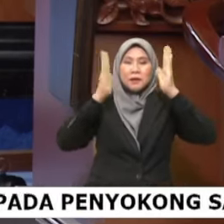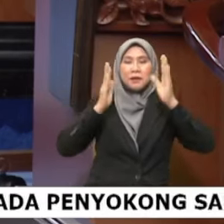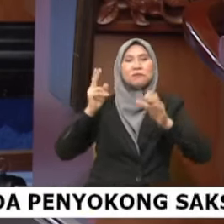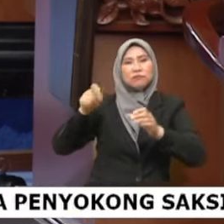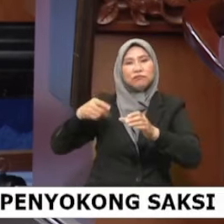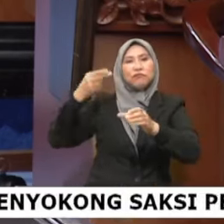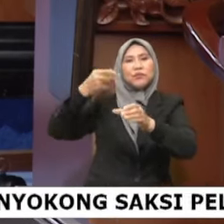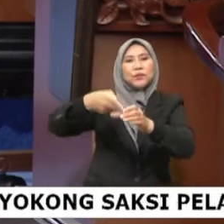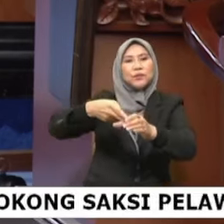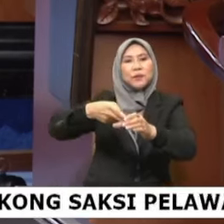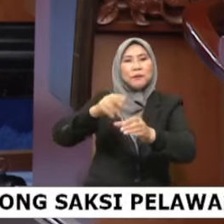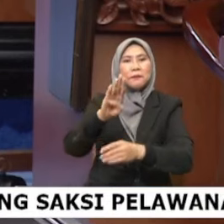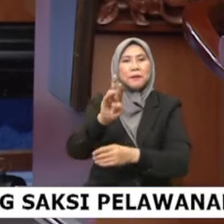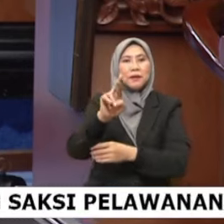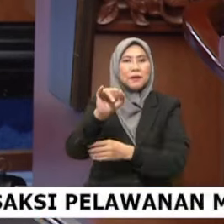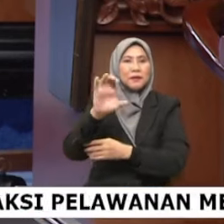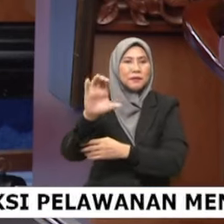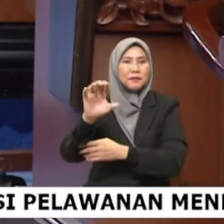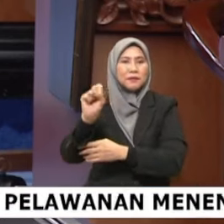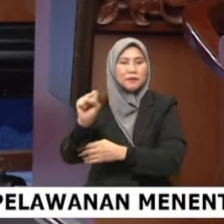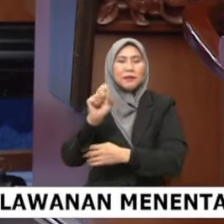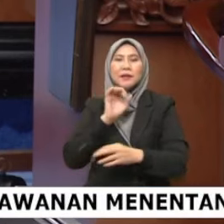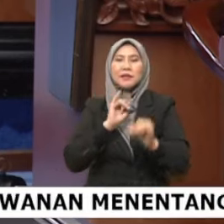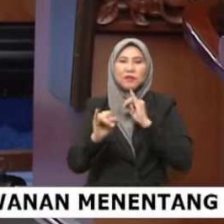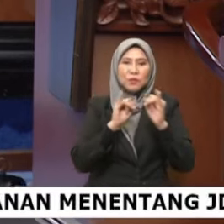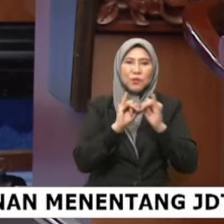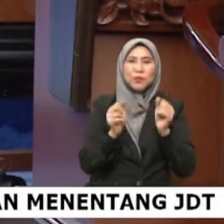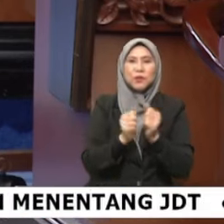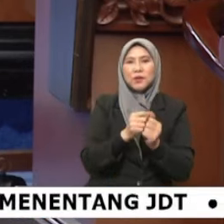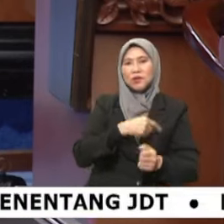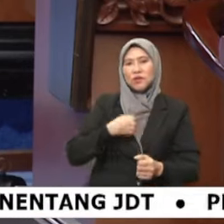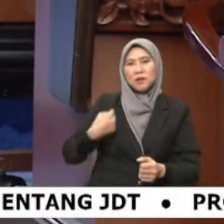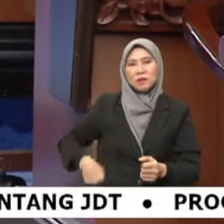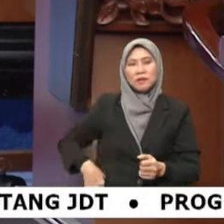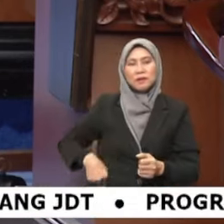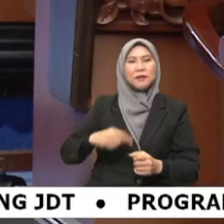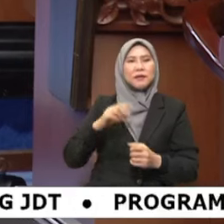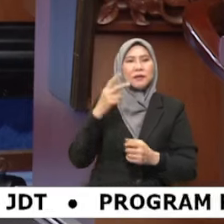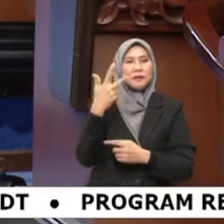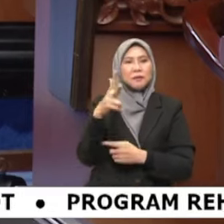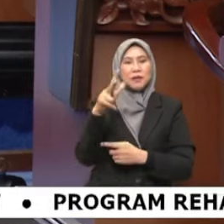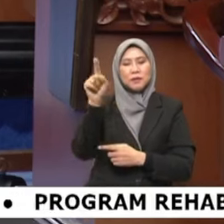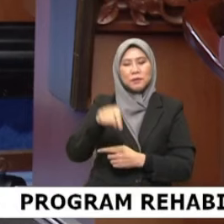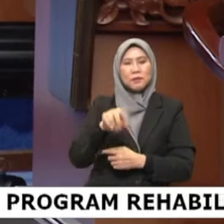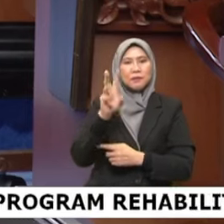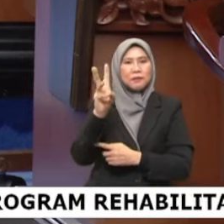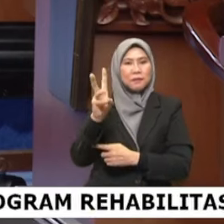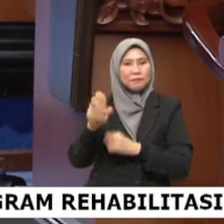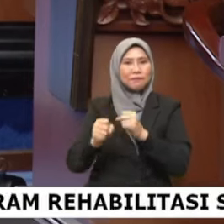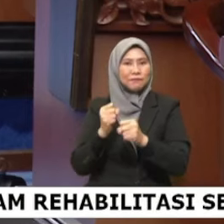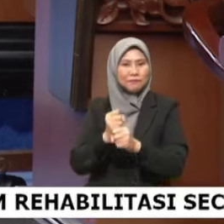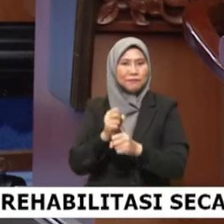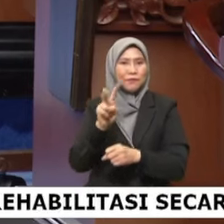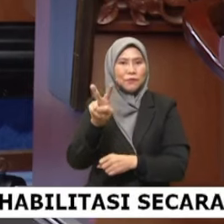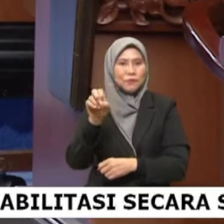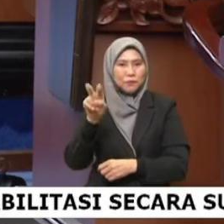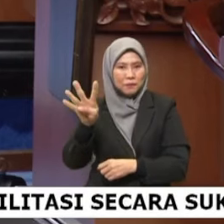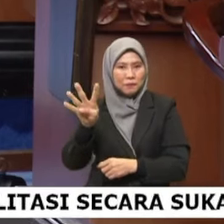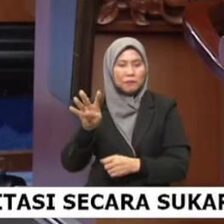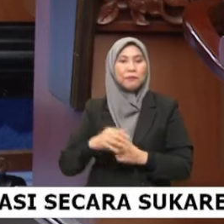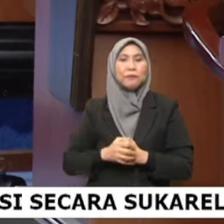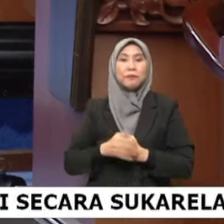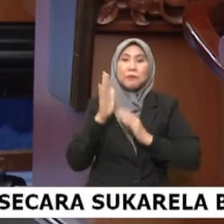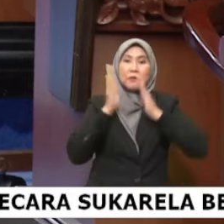BRICS semasa sesi wawancara dengan media China Guanca pada 13 Jun tahun ini. Susulan daripada